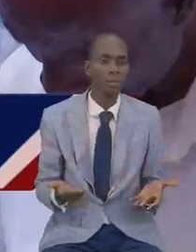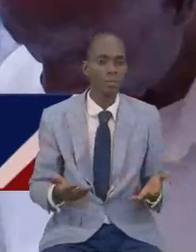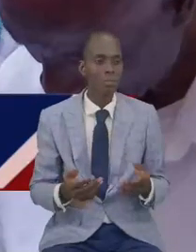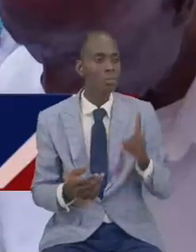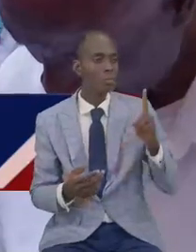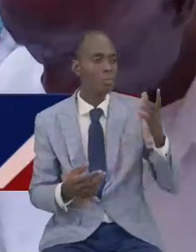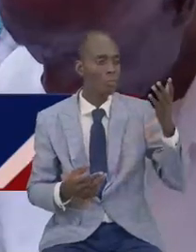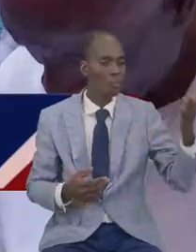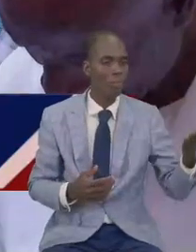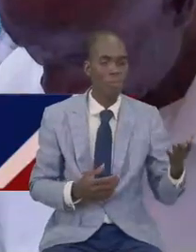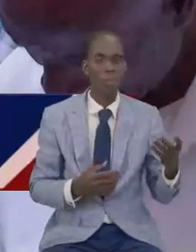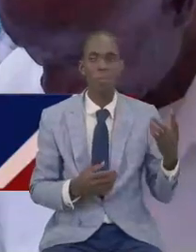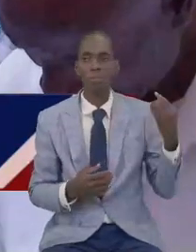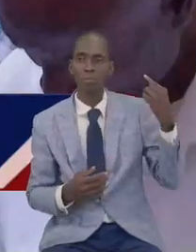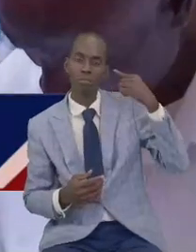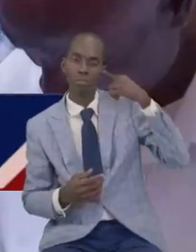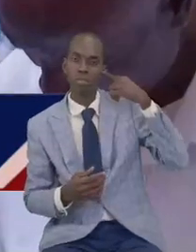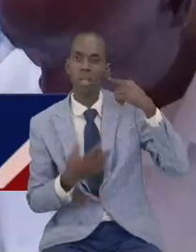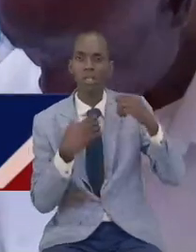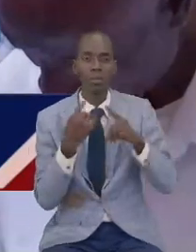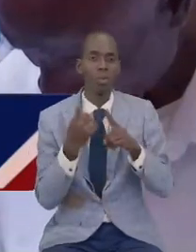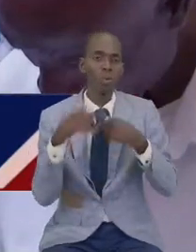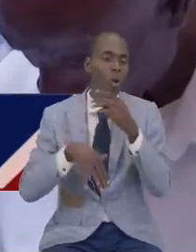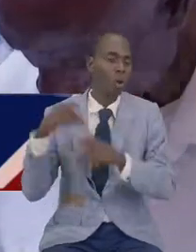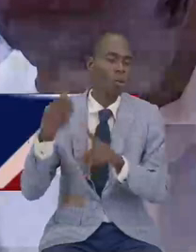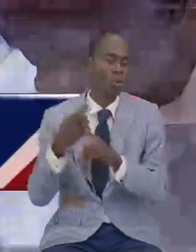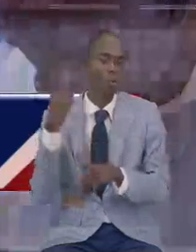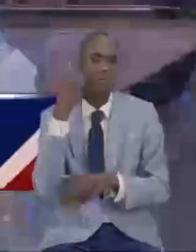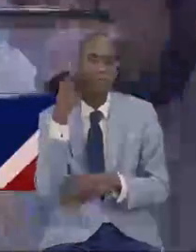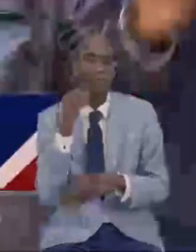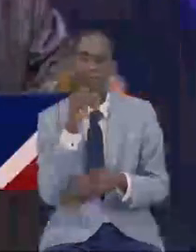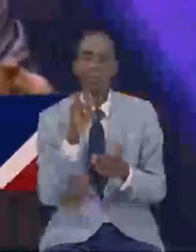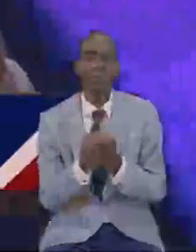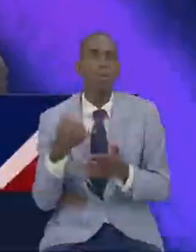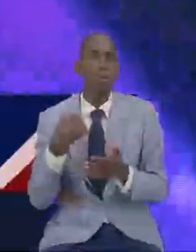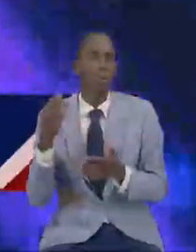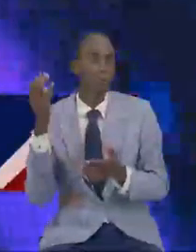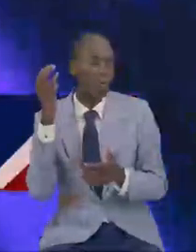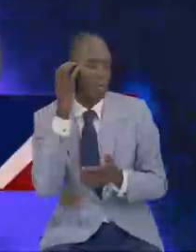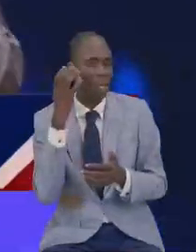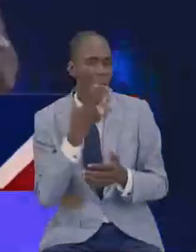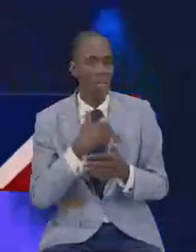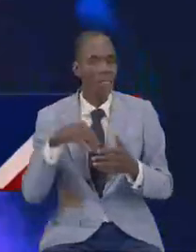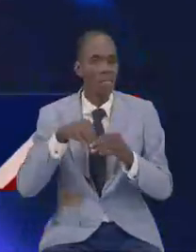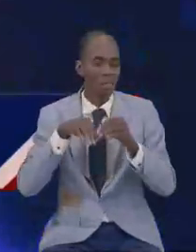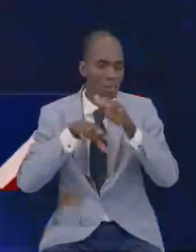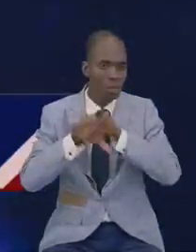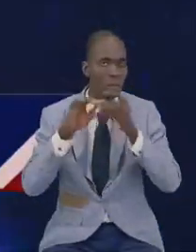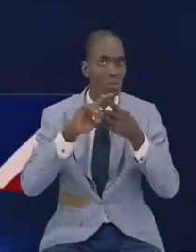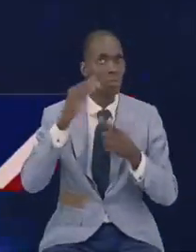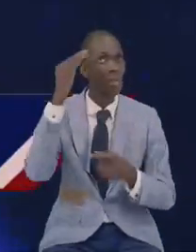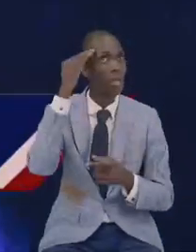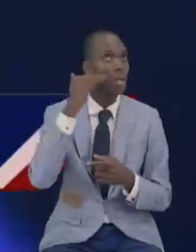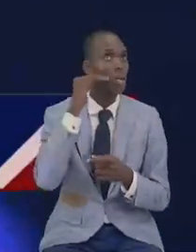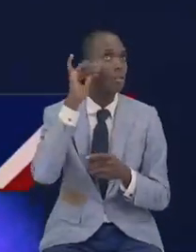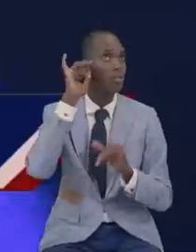passe par, cela entre par une oreille, sort par l'autre oreille, pas que cela passe par l'oreille et ça m'engage